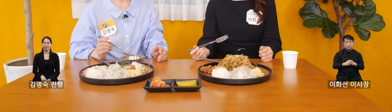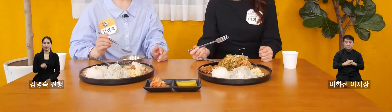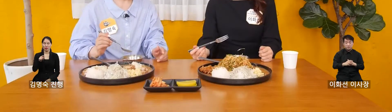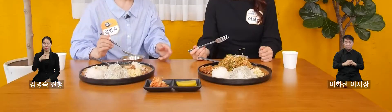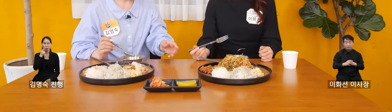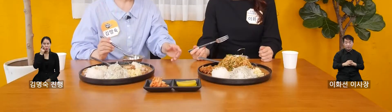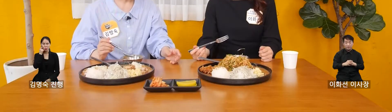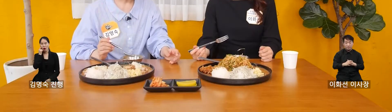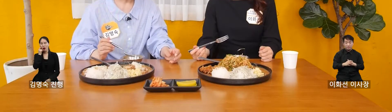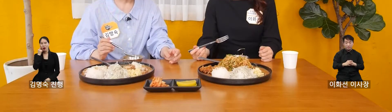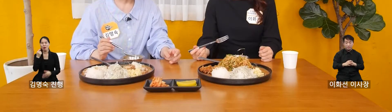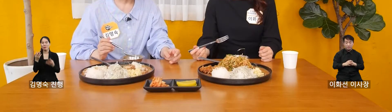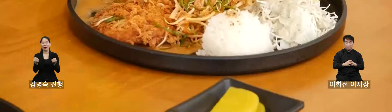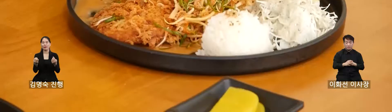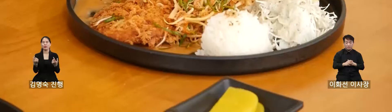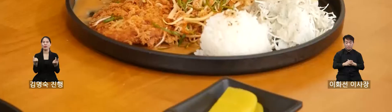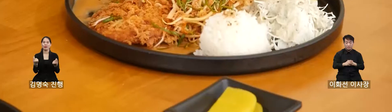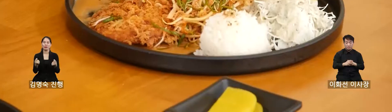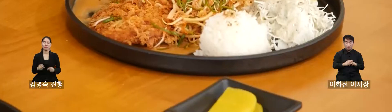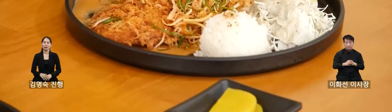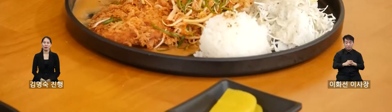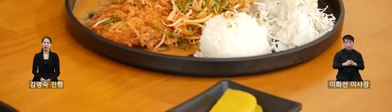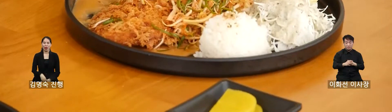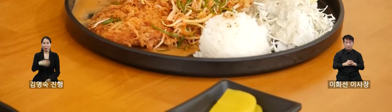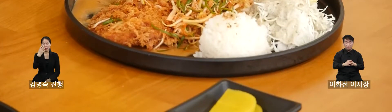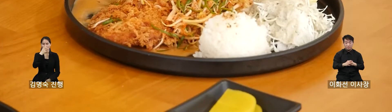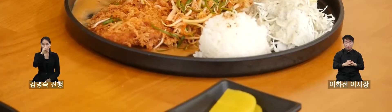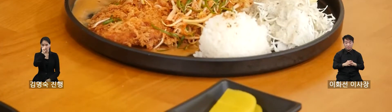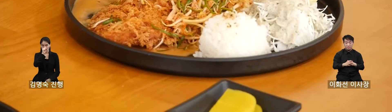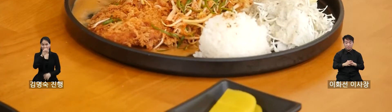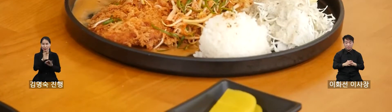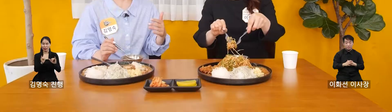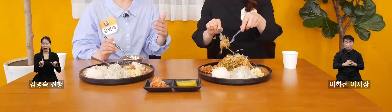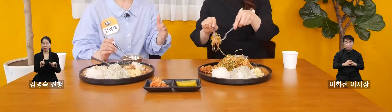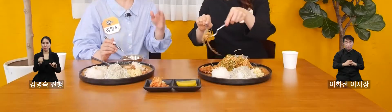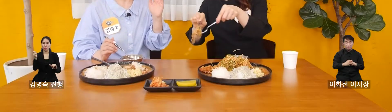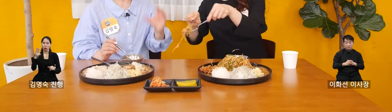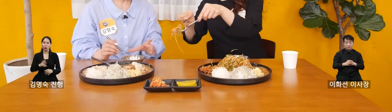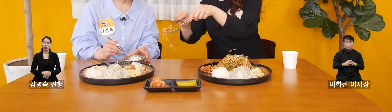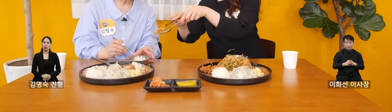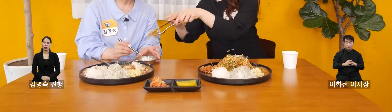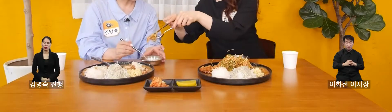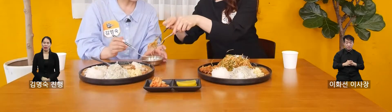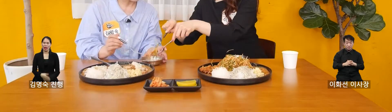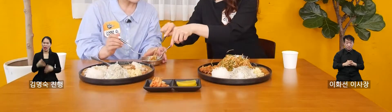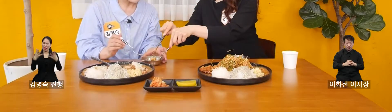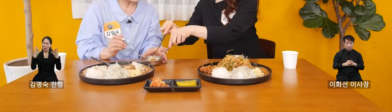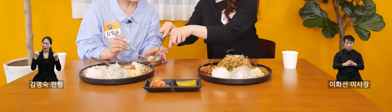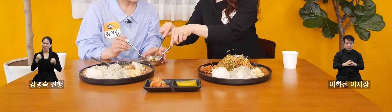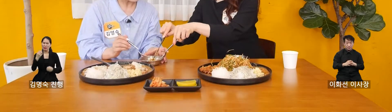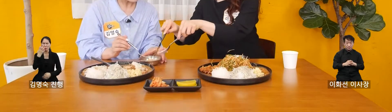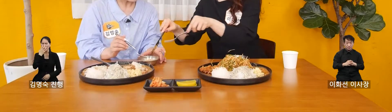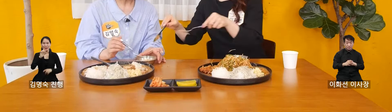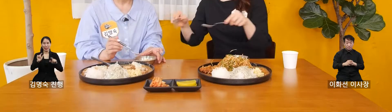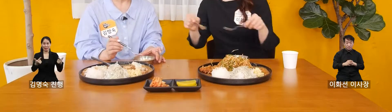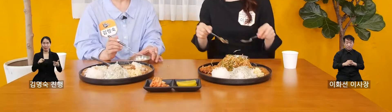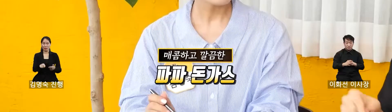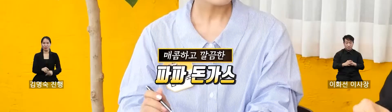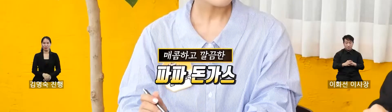이것도 인기 좀 끌겠는데요? 매운 거 좋아하시는 분들. 또 아니면 그냥, 그러니까 많이 맵지는 않은데,